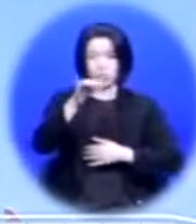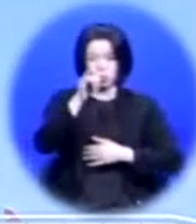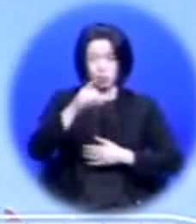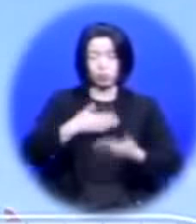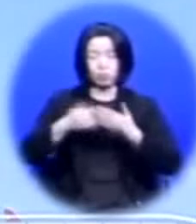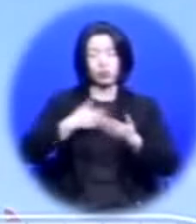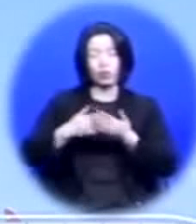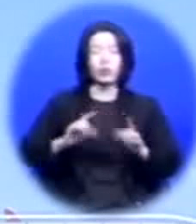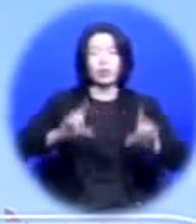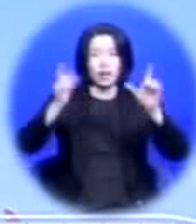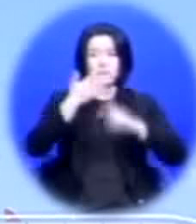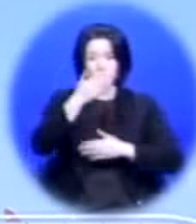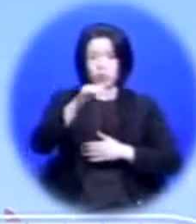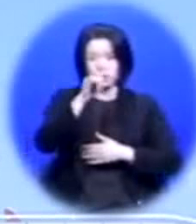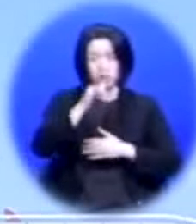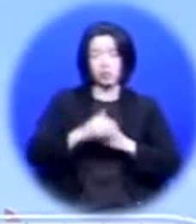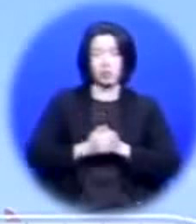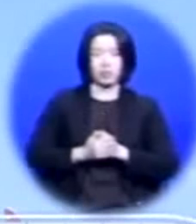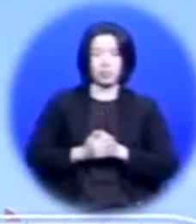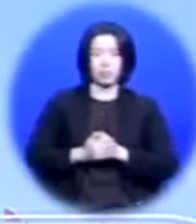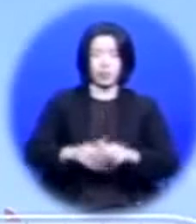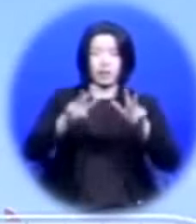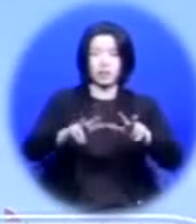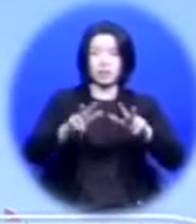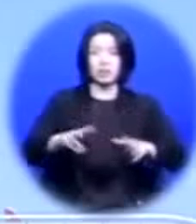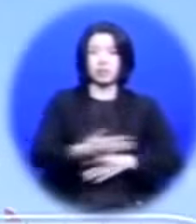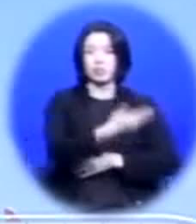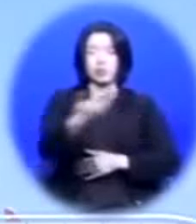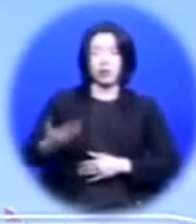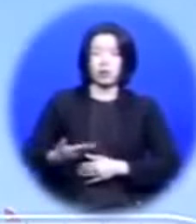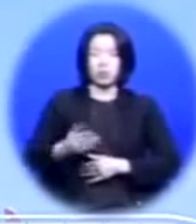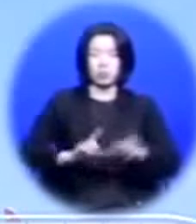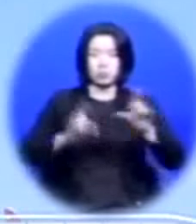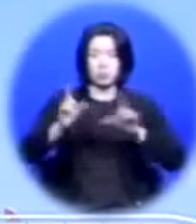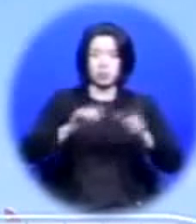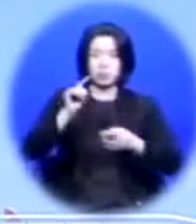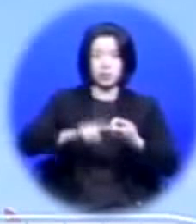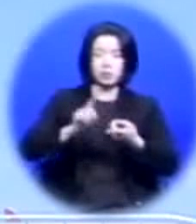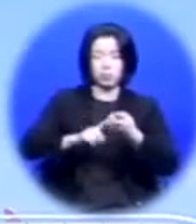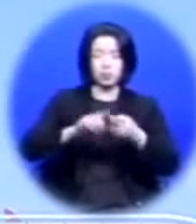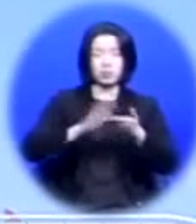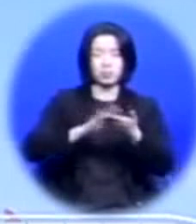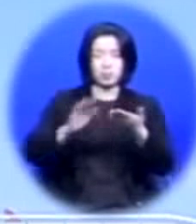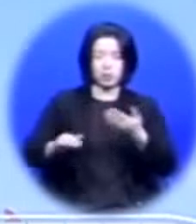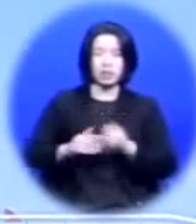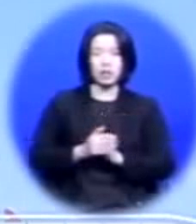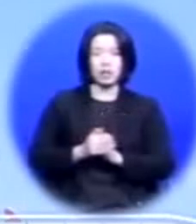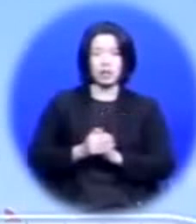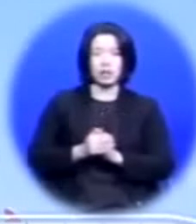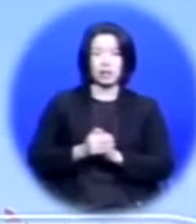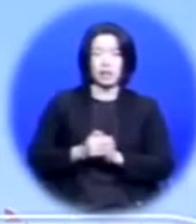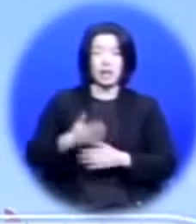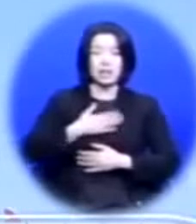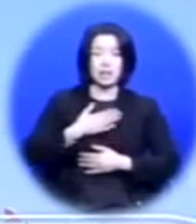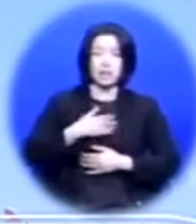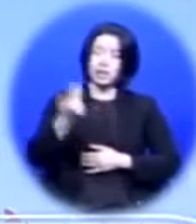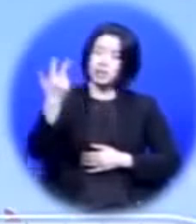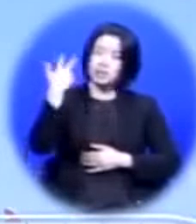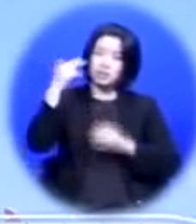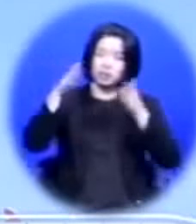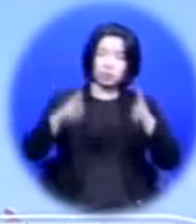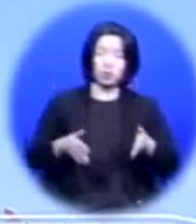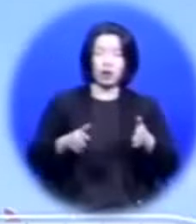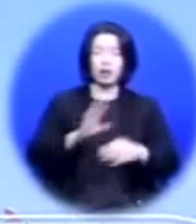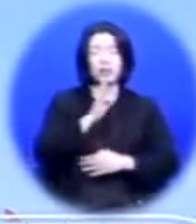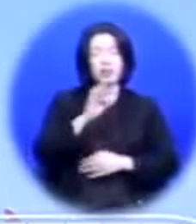날일 수도 있습니다 지금 여러분의 모습이 그 모습이니까 제가 지난 주간에